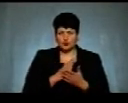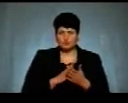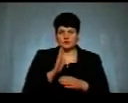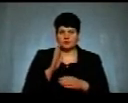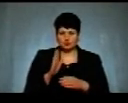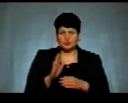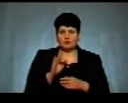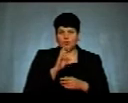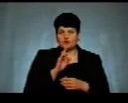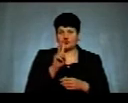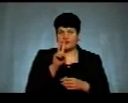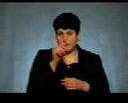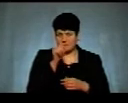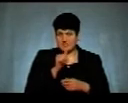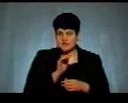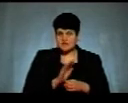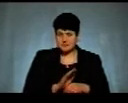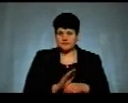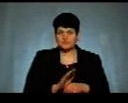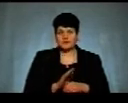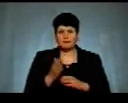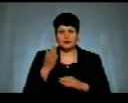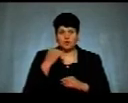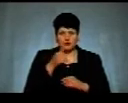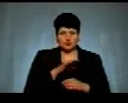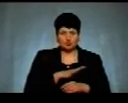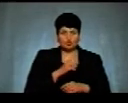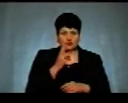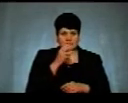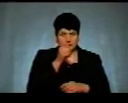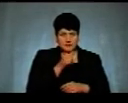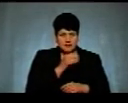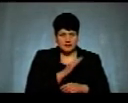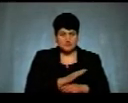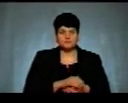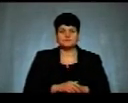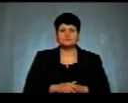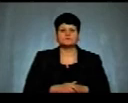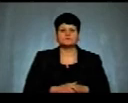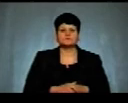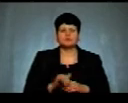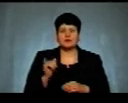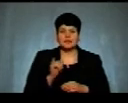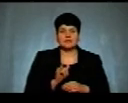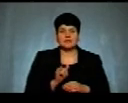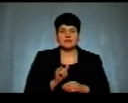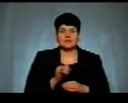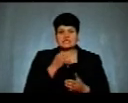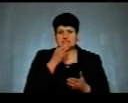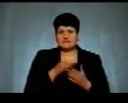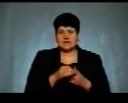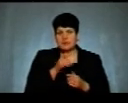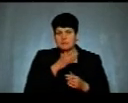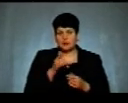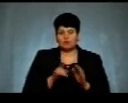тривати поки що 2 місяці. Минулорічно було 3 місяці, і звітний період.